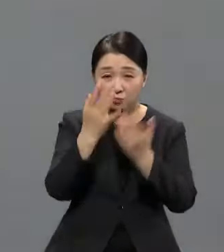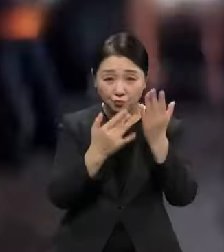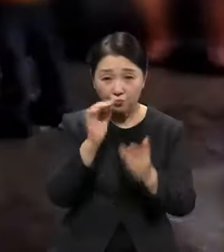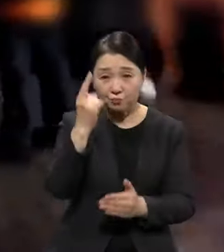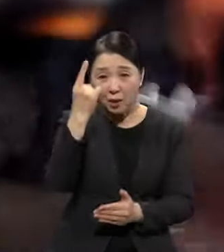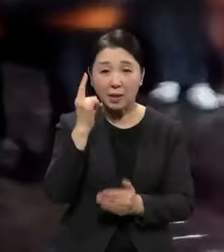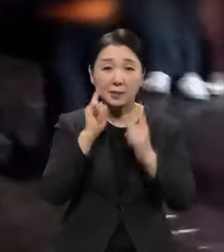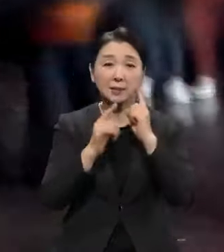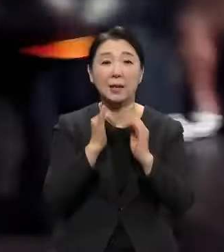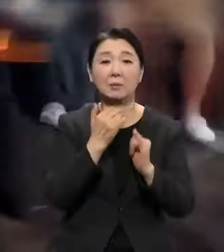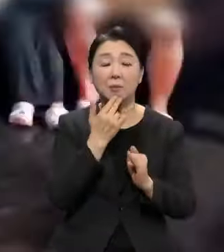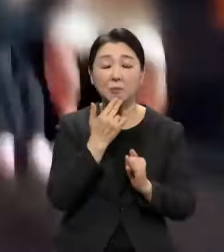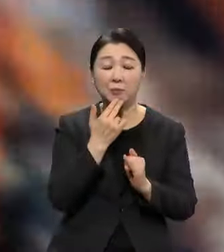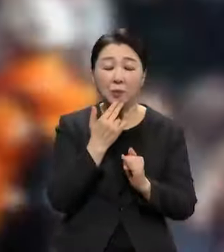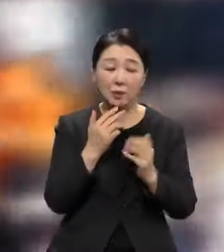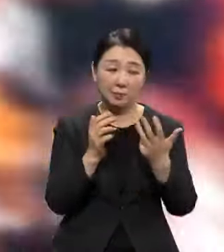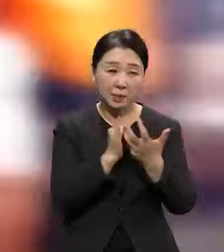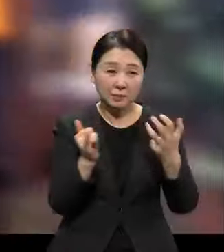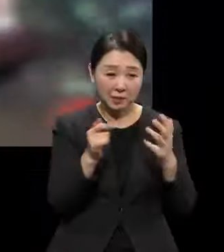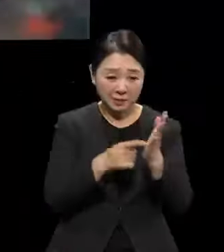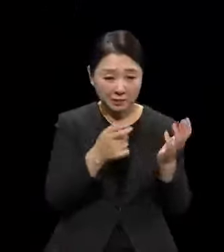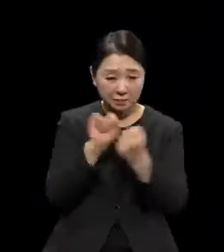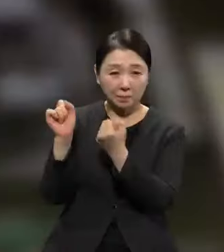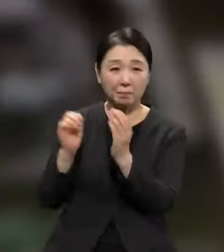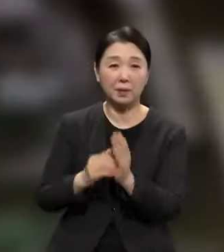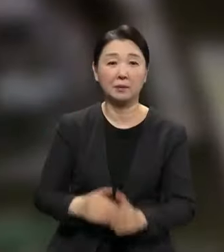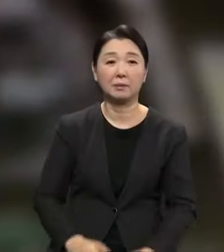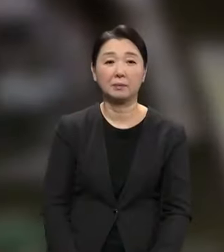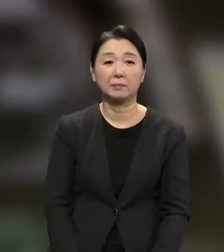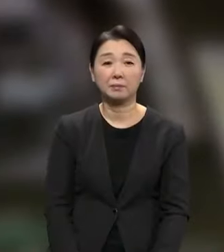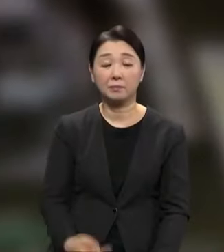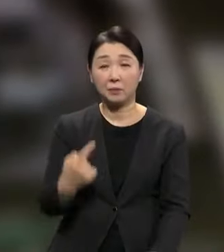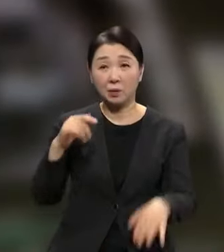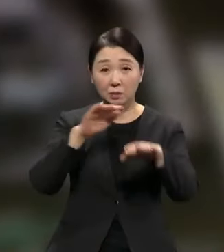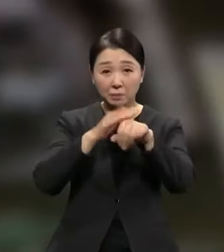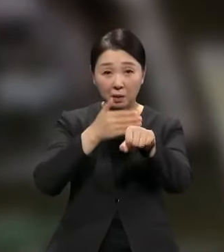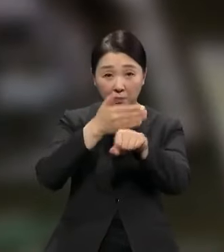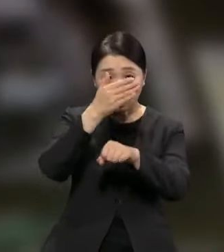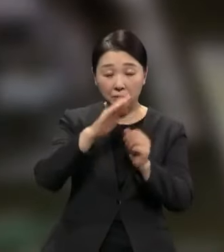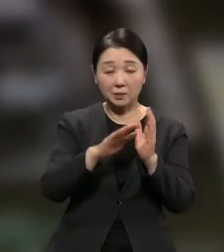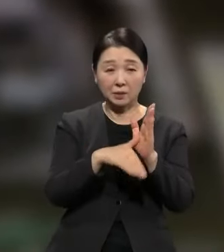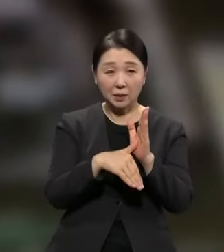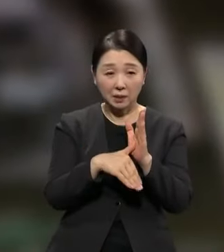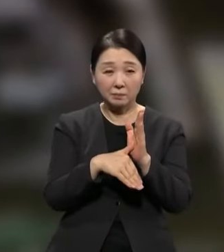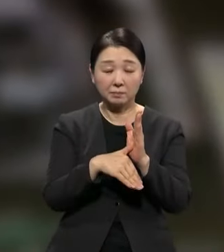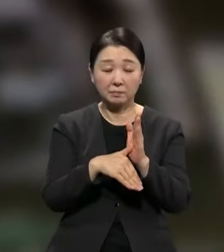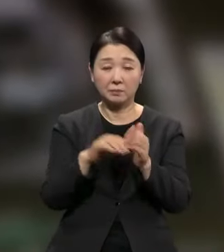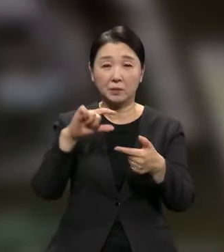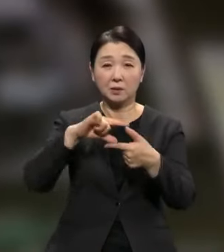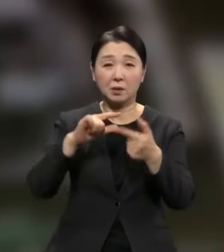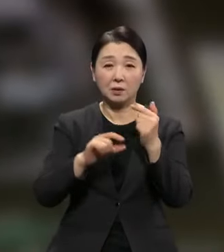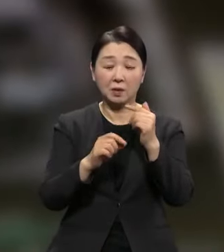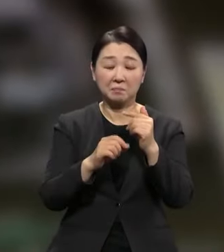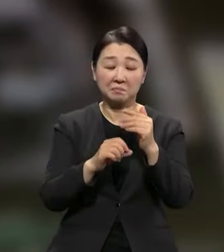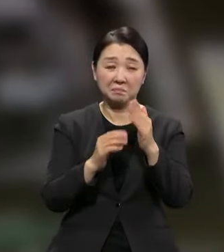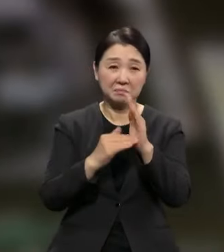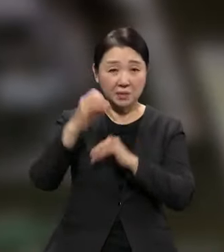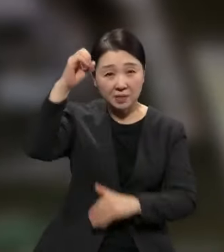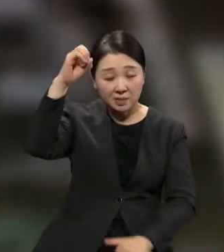아파트 주민 80여 병이 긴급 대피했습니다 어젯 밤 9시쯤 경남 밀양의 한 병원 창고에서도